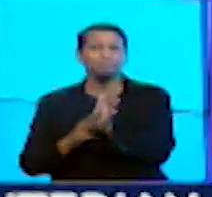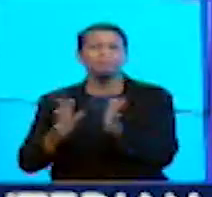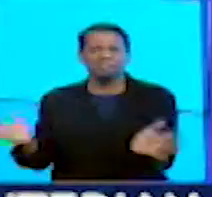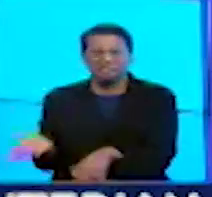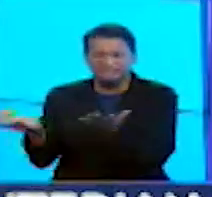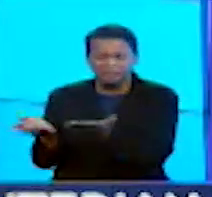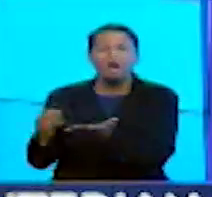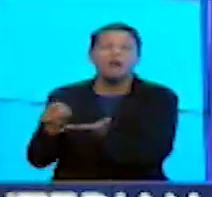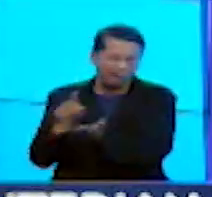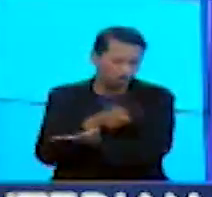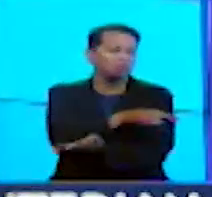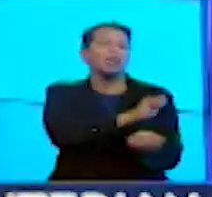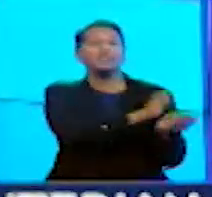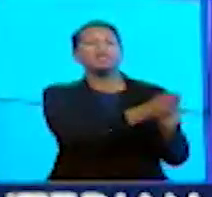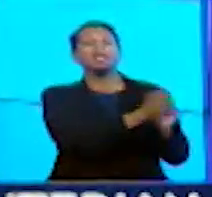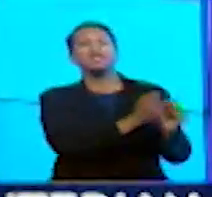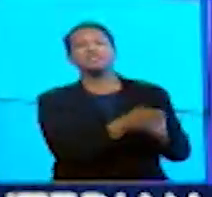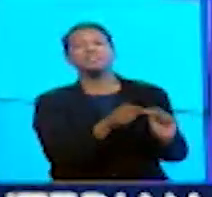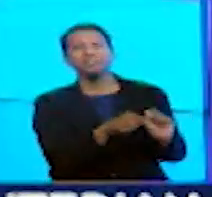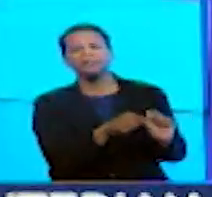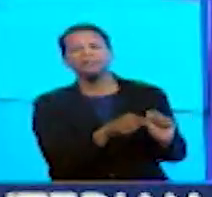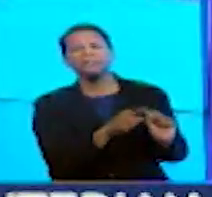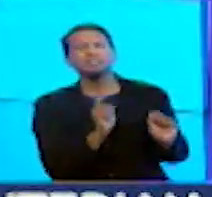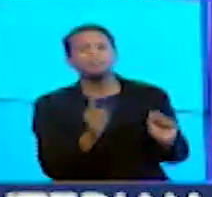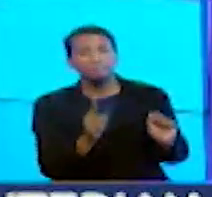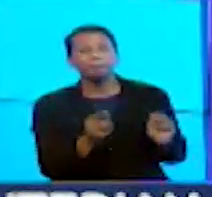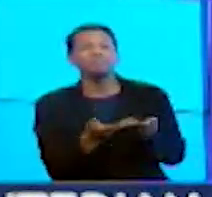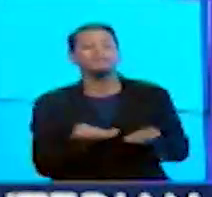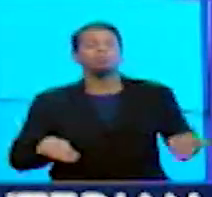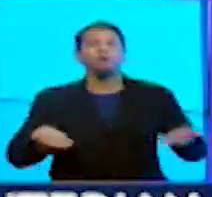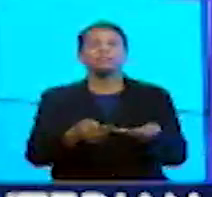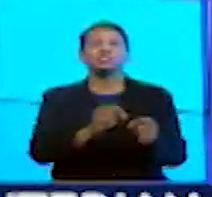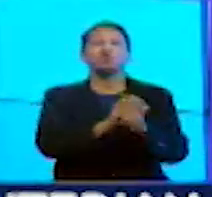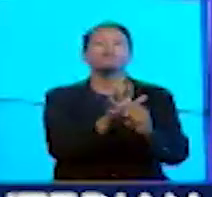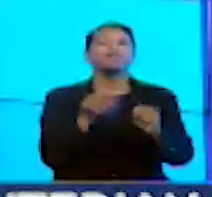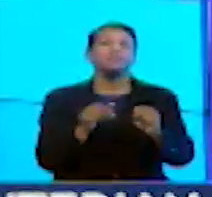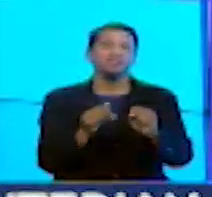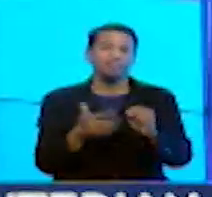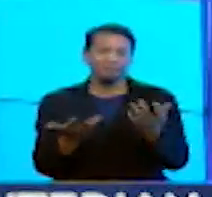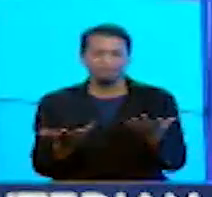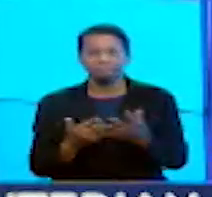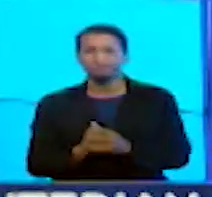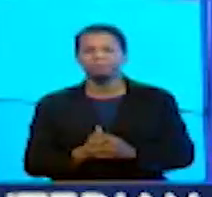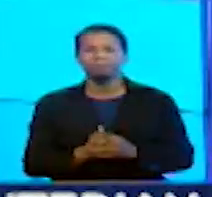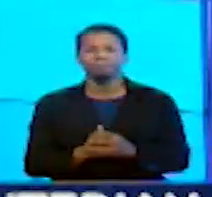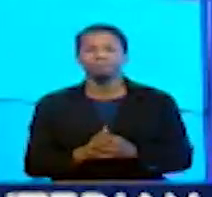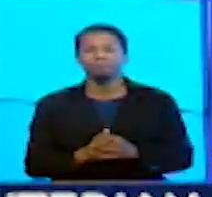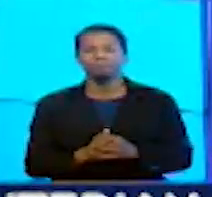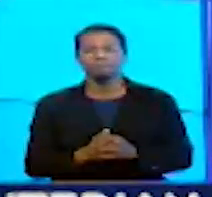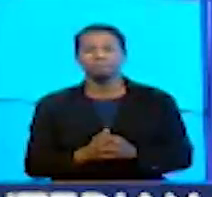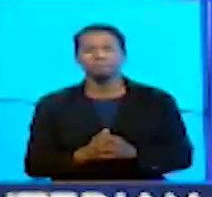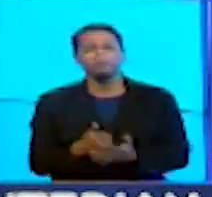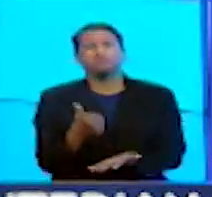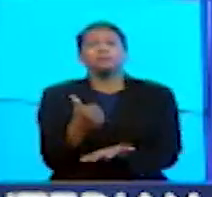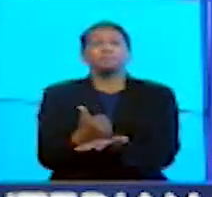demokratisasi dan deregulasi, dan kemudian juga transformasi ekonomi dan tumbuhnya ekonomi 5%. Jadi sesuai dengan upaya perubahan